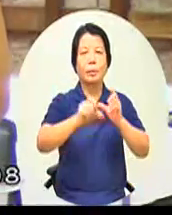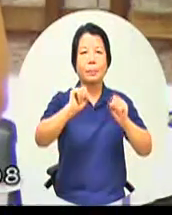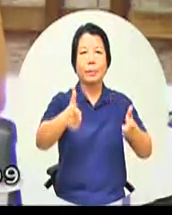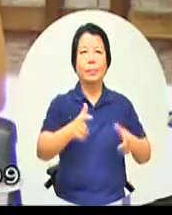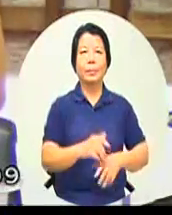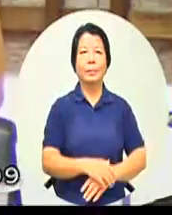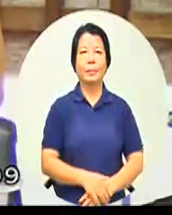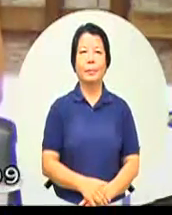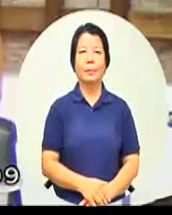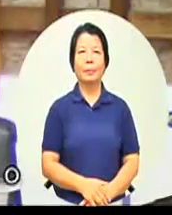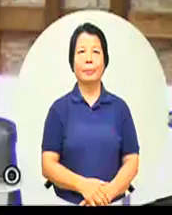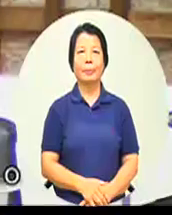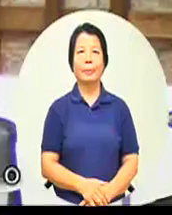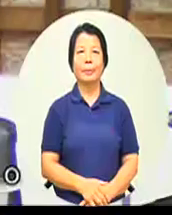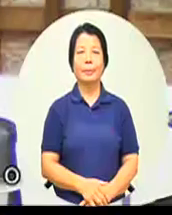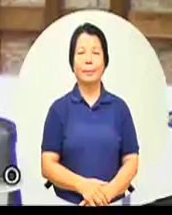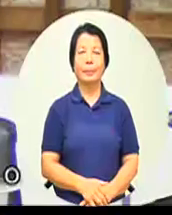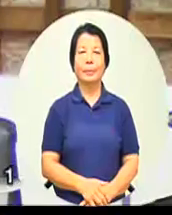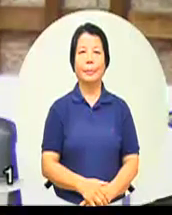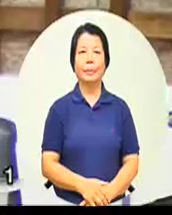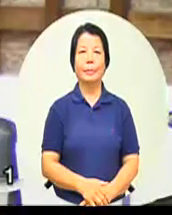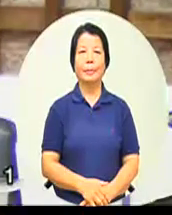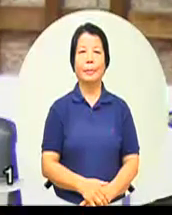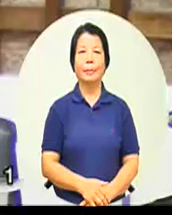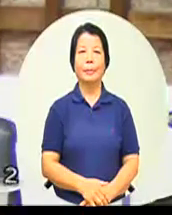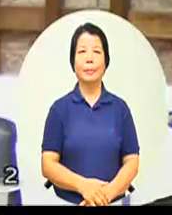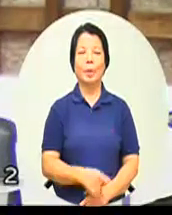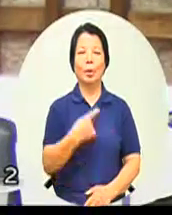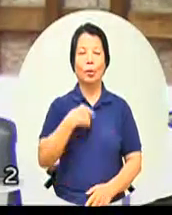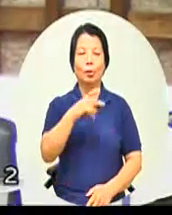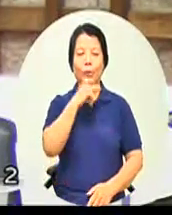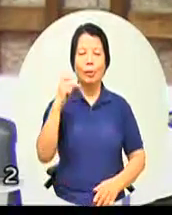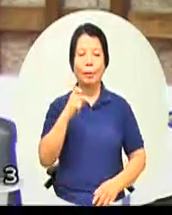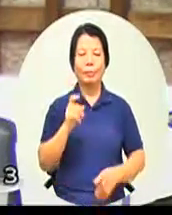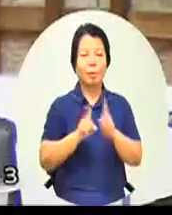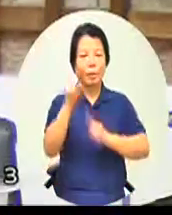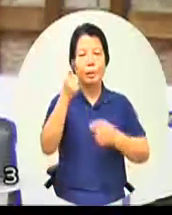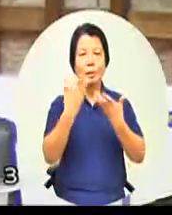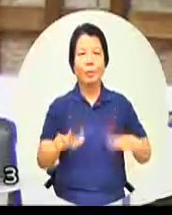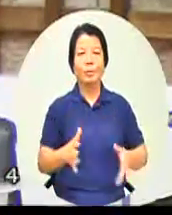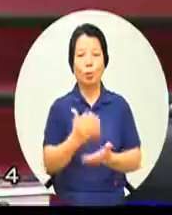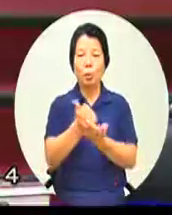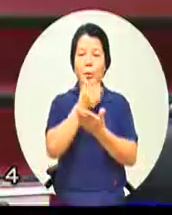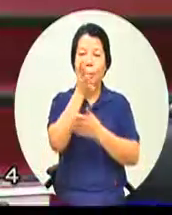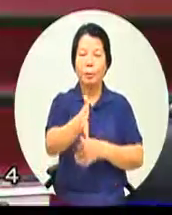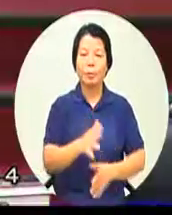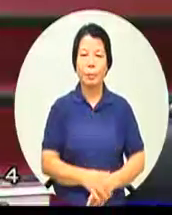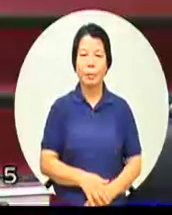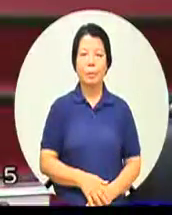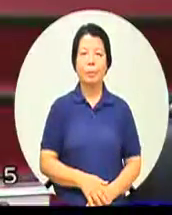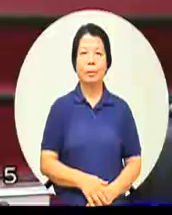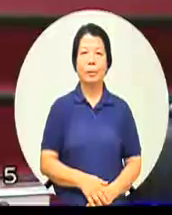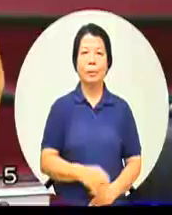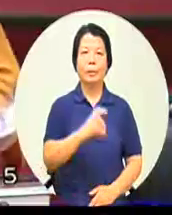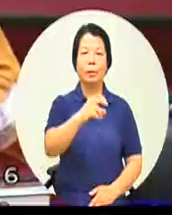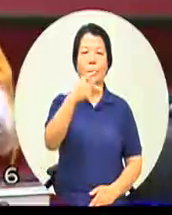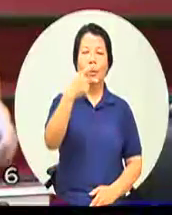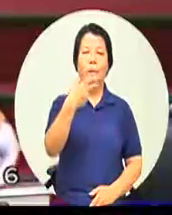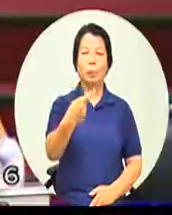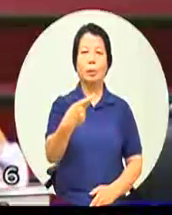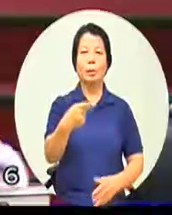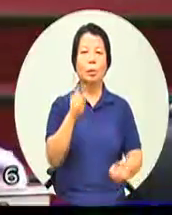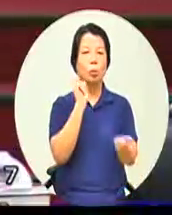支那嘛，菜那嘛，支那嘛，英语差小我，我老师早死啦！来请教你，支那有对中国有侮辱